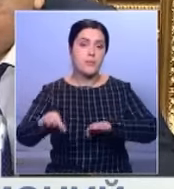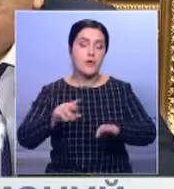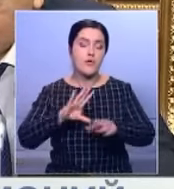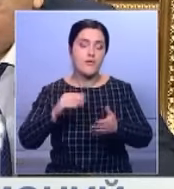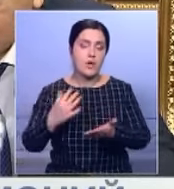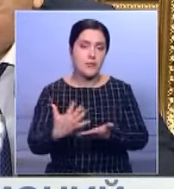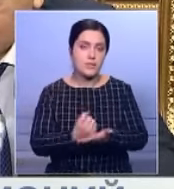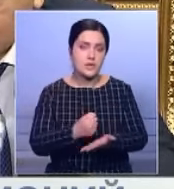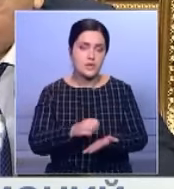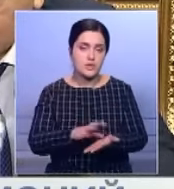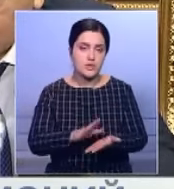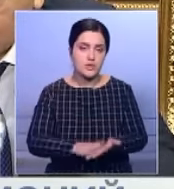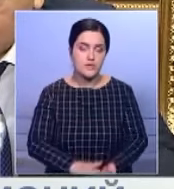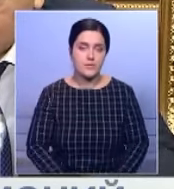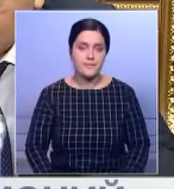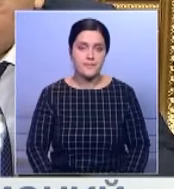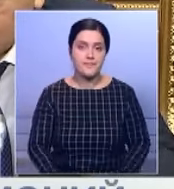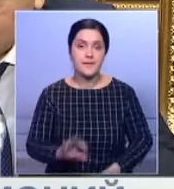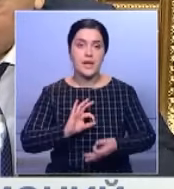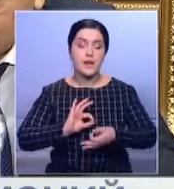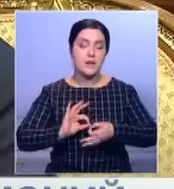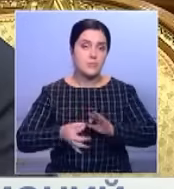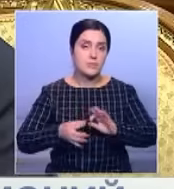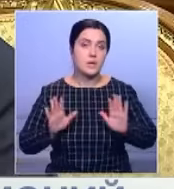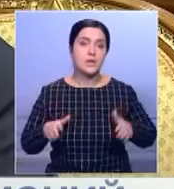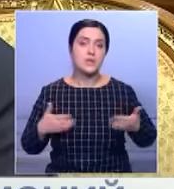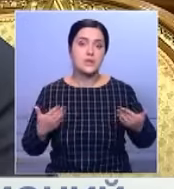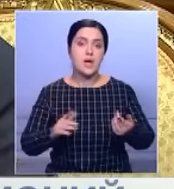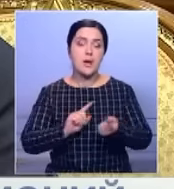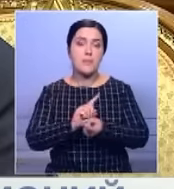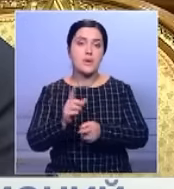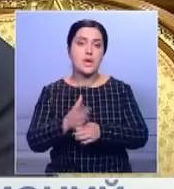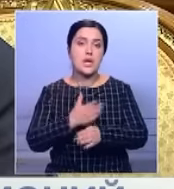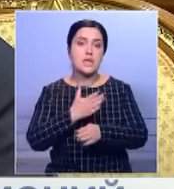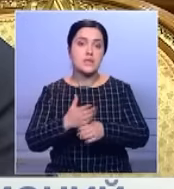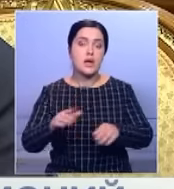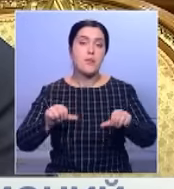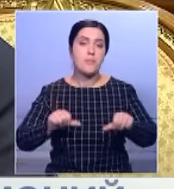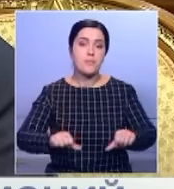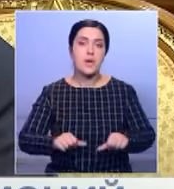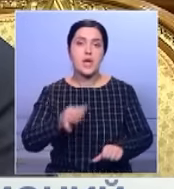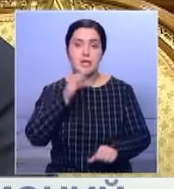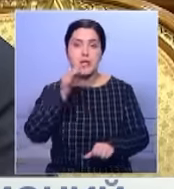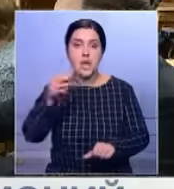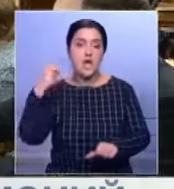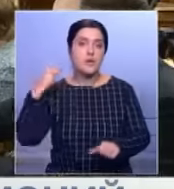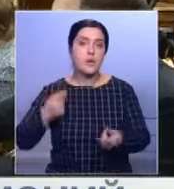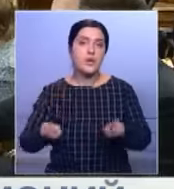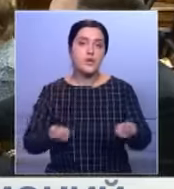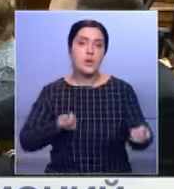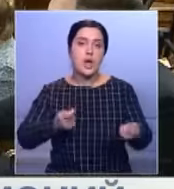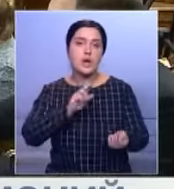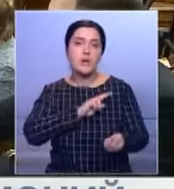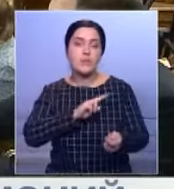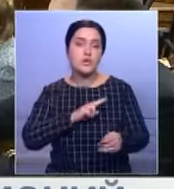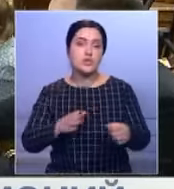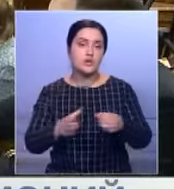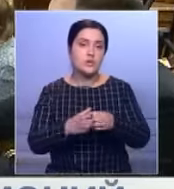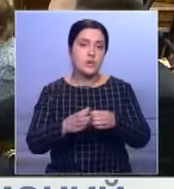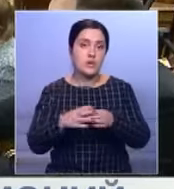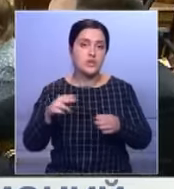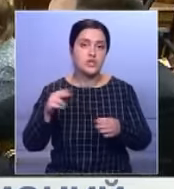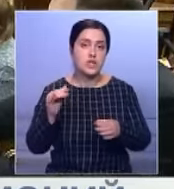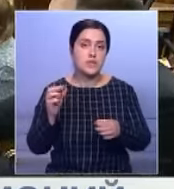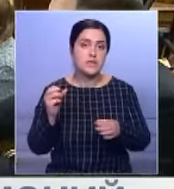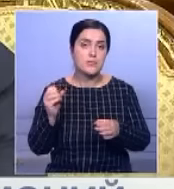определено. Подробно о предложениях по перераспределению полномочий доложил президенту руководитель рабочей группы